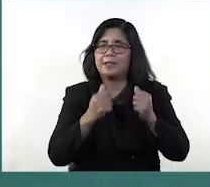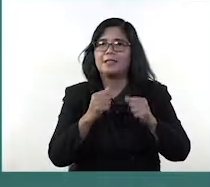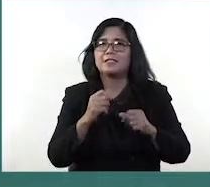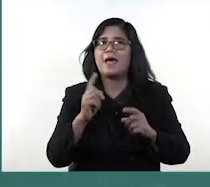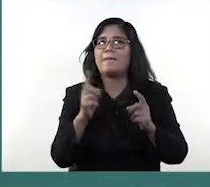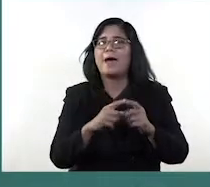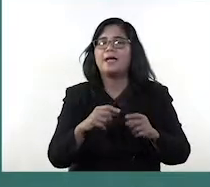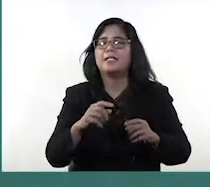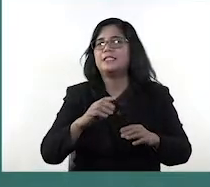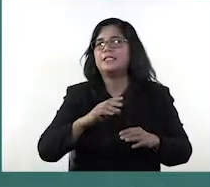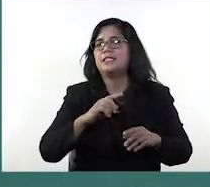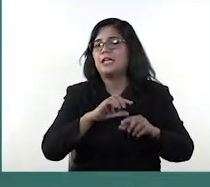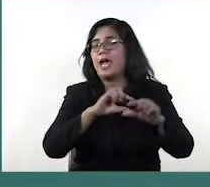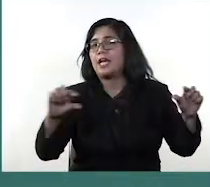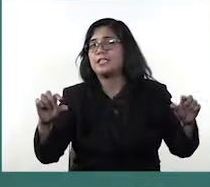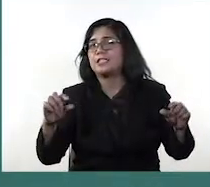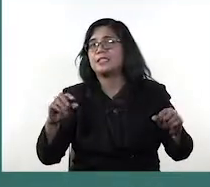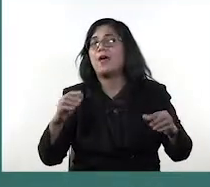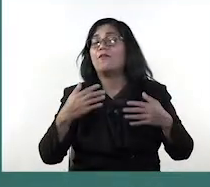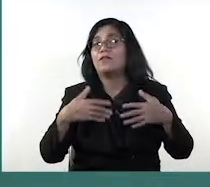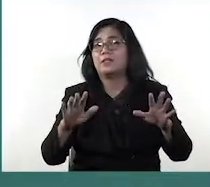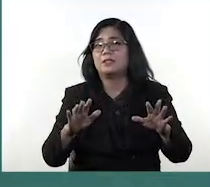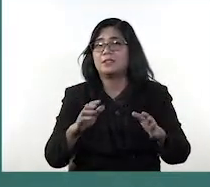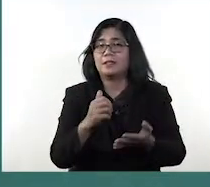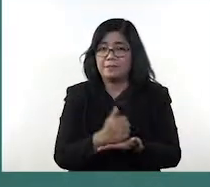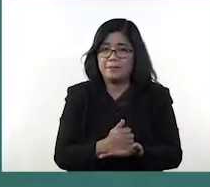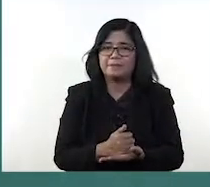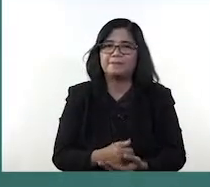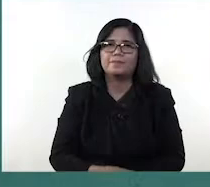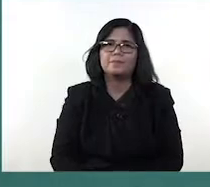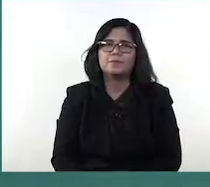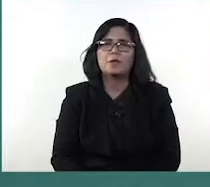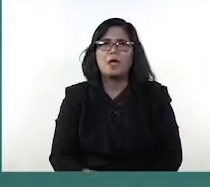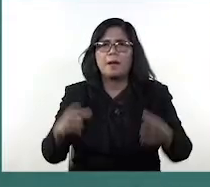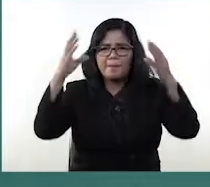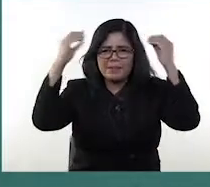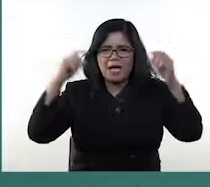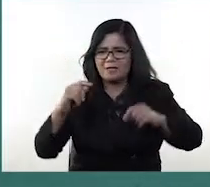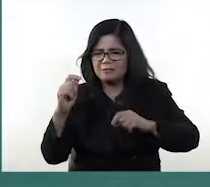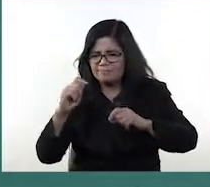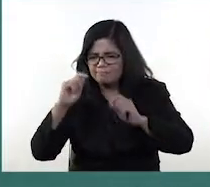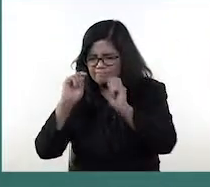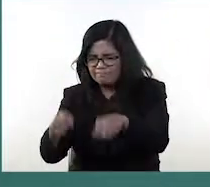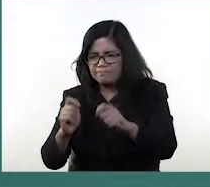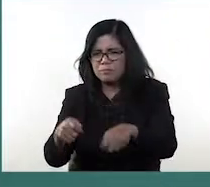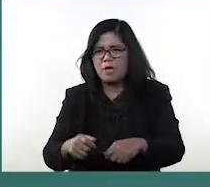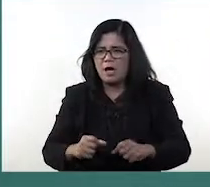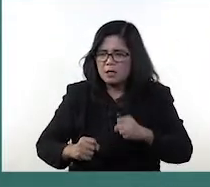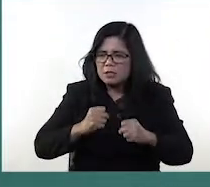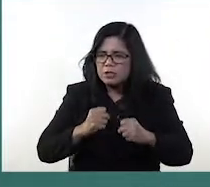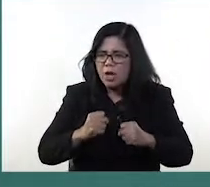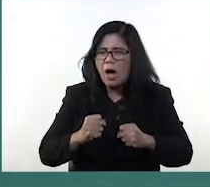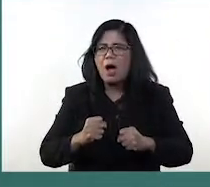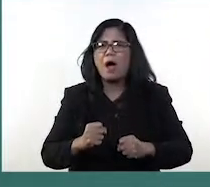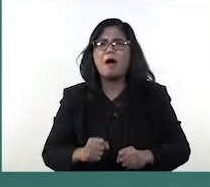Hai Jepang yang berkerja keras Hai harus lain pertama menikmati susahnya Hai atau